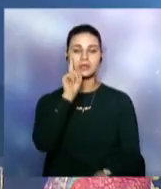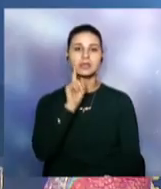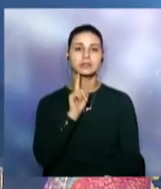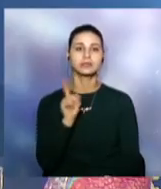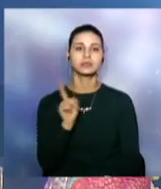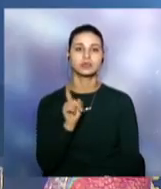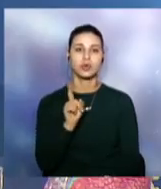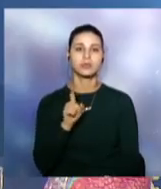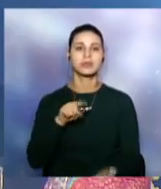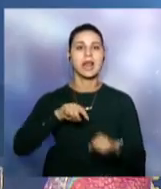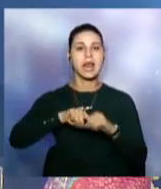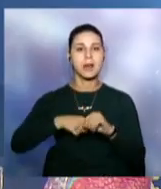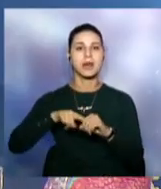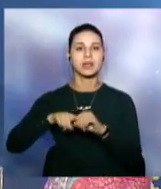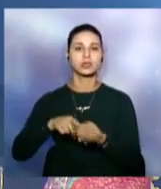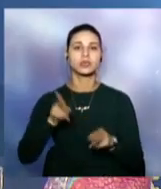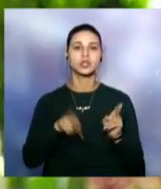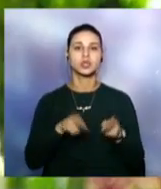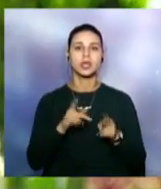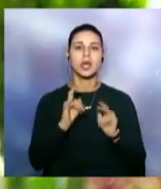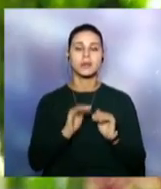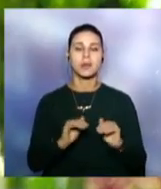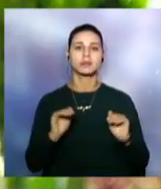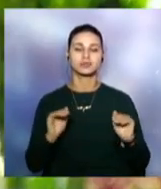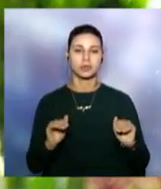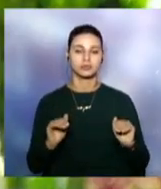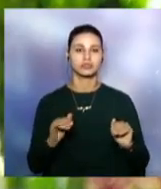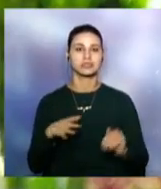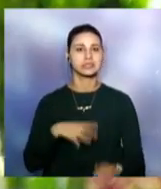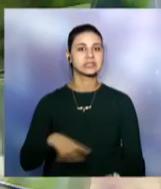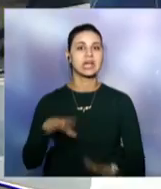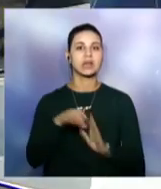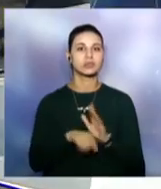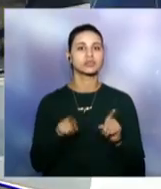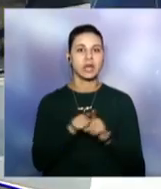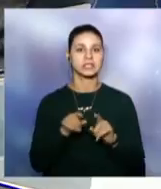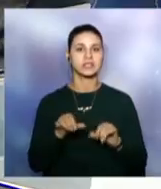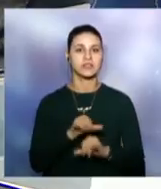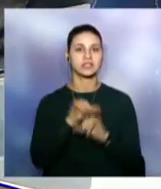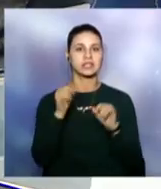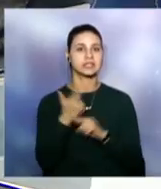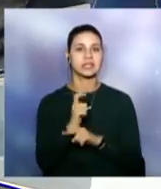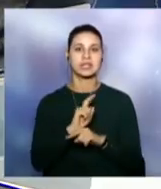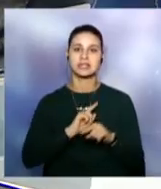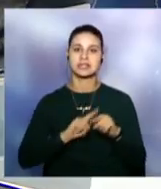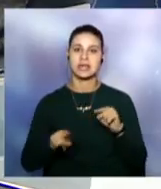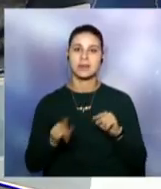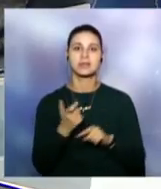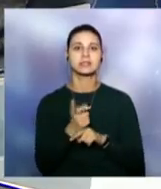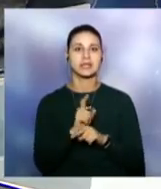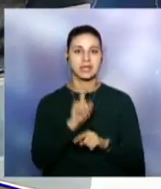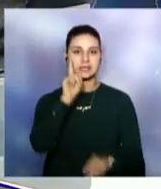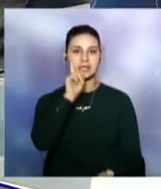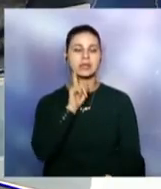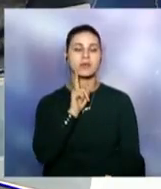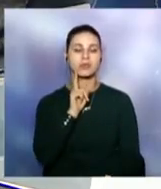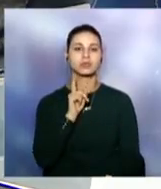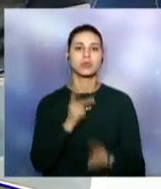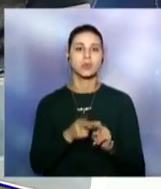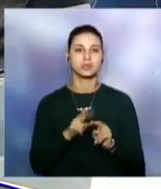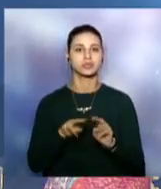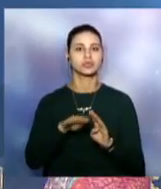რომ ლაპარასკოპიური ქირურგია ბავშვებში საქართველოში ასე ვითარდება და ძალიან სწრაფად. ძალიან სასიამოვნოა